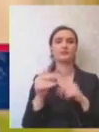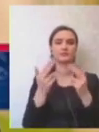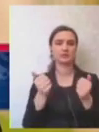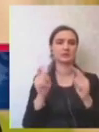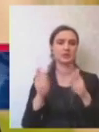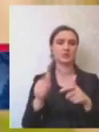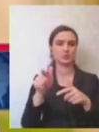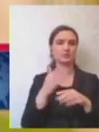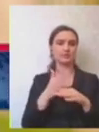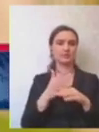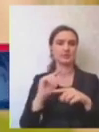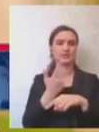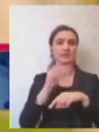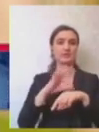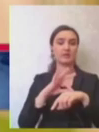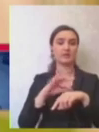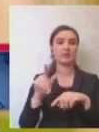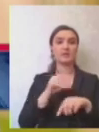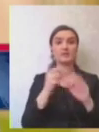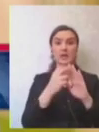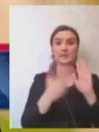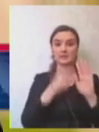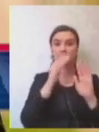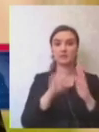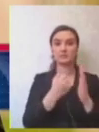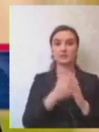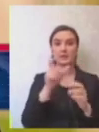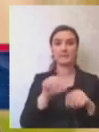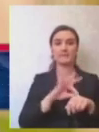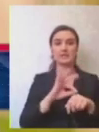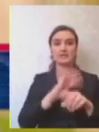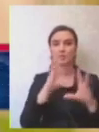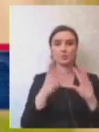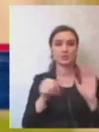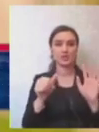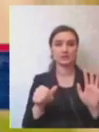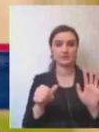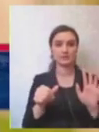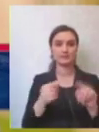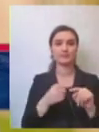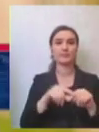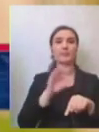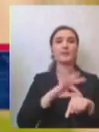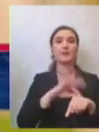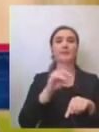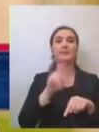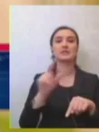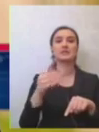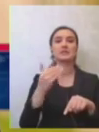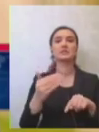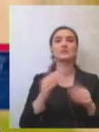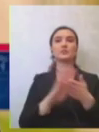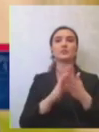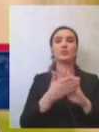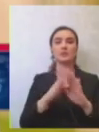კვლავ. აქედან 18 წლამდე ასაკის პაციენტია 6. პაციენტების დამდგომარეობა